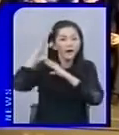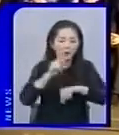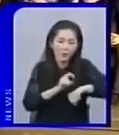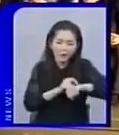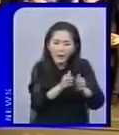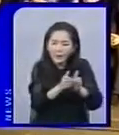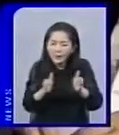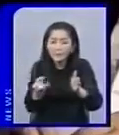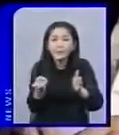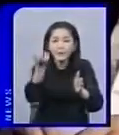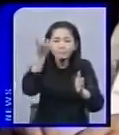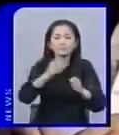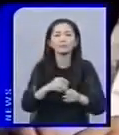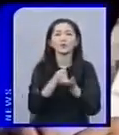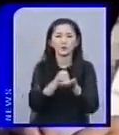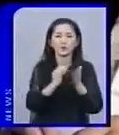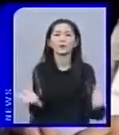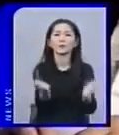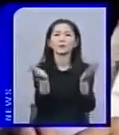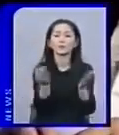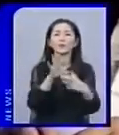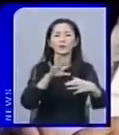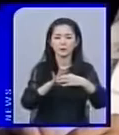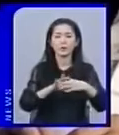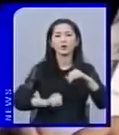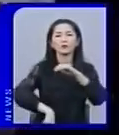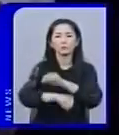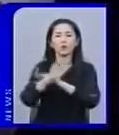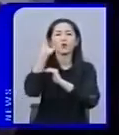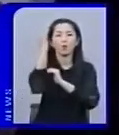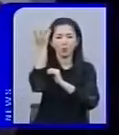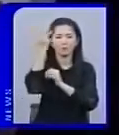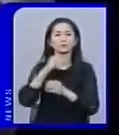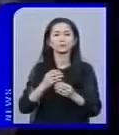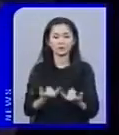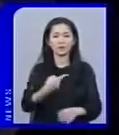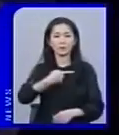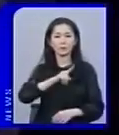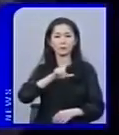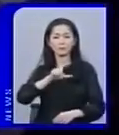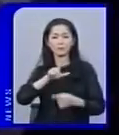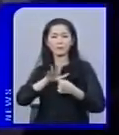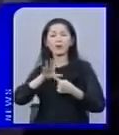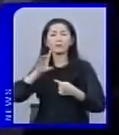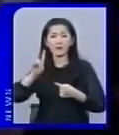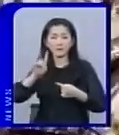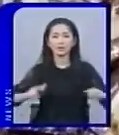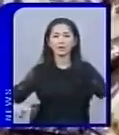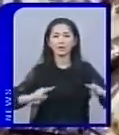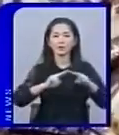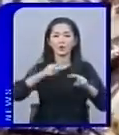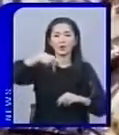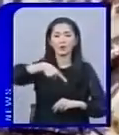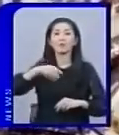การพนันในช่วงของการแข่งขันฟุตบอลโลก2018ปลัดกระทรวงพัฒนาสังคมและความมั่นคงของมนุษย์เนี่ยมอบโล่ให้กับเยาวชนผู้ผลิตภาพย